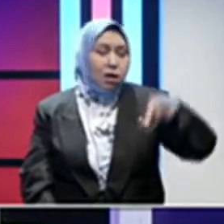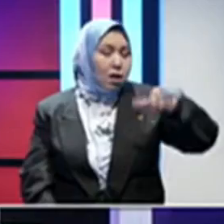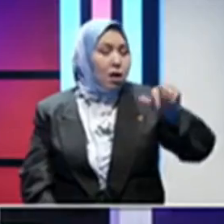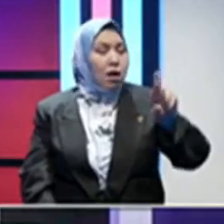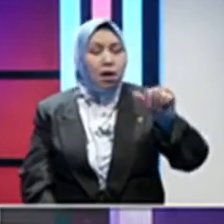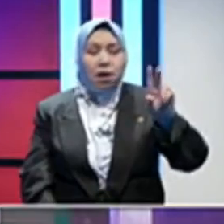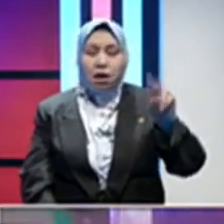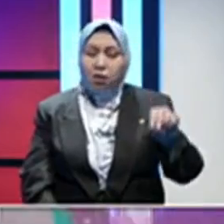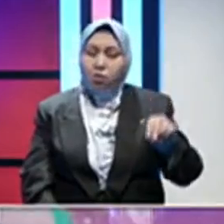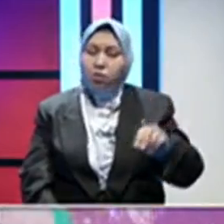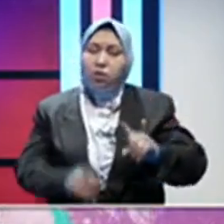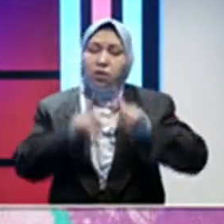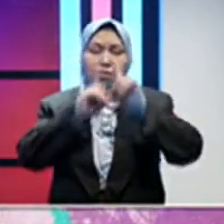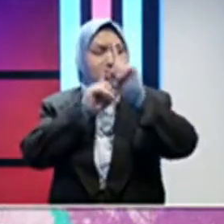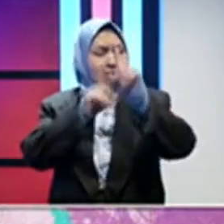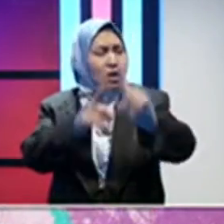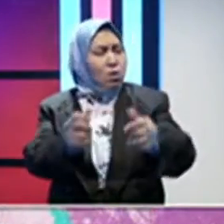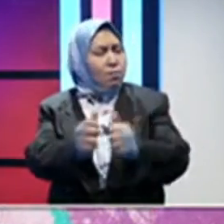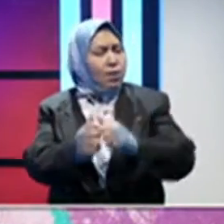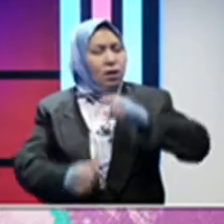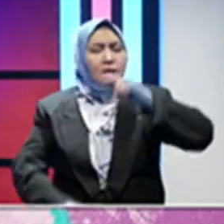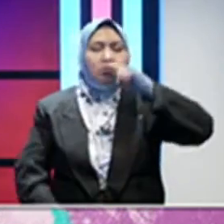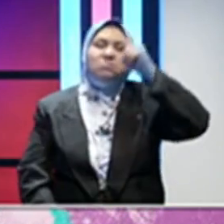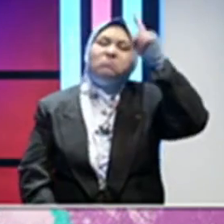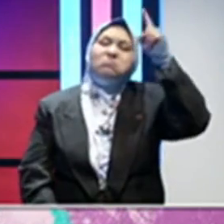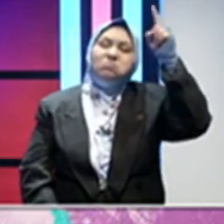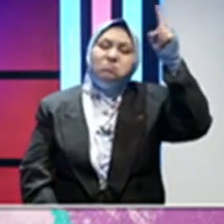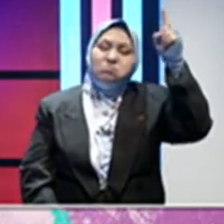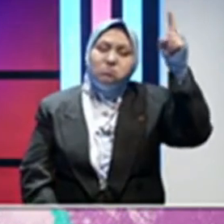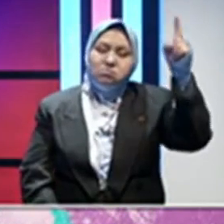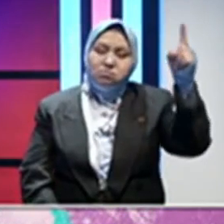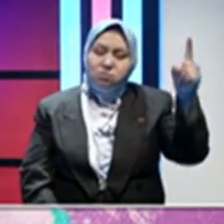قال إنما